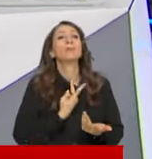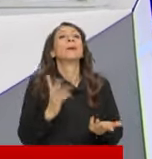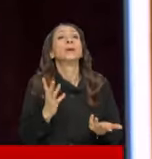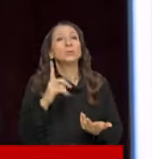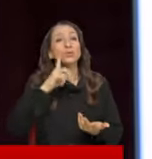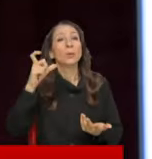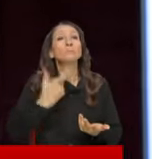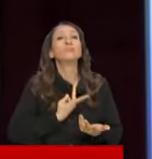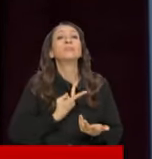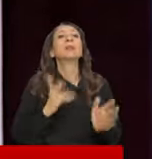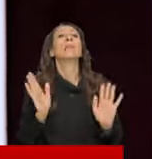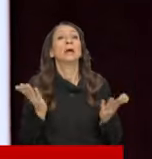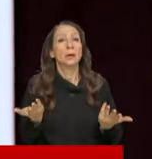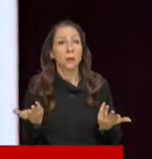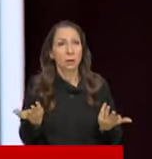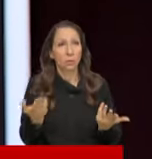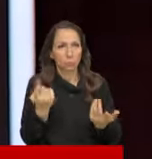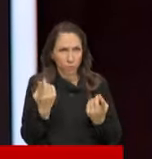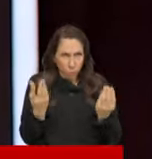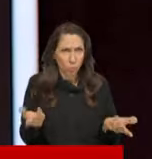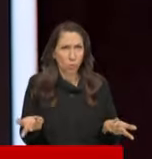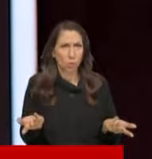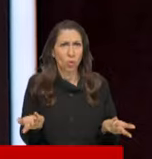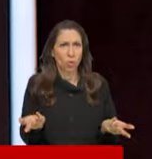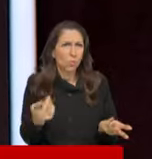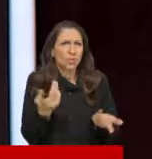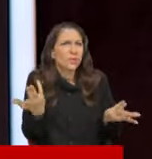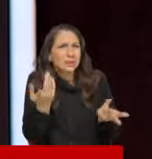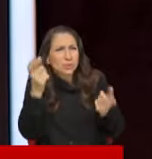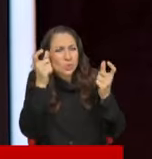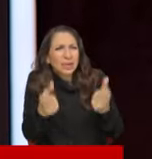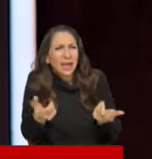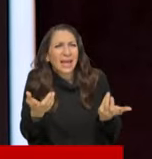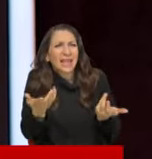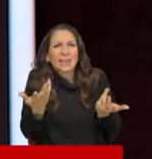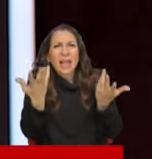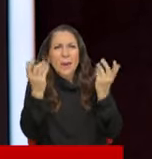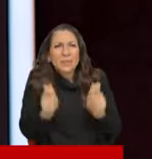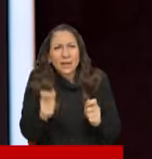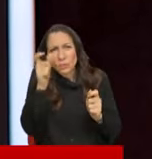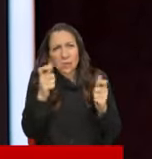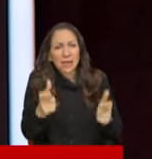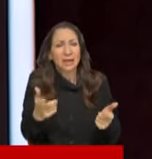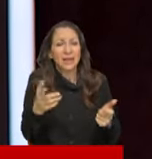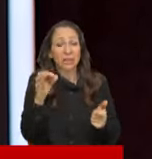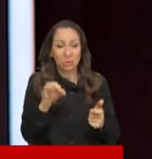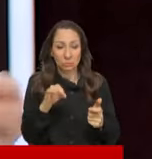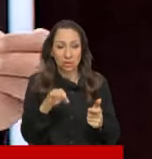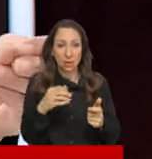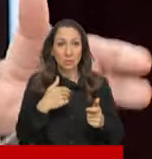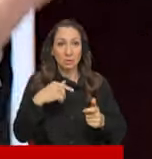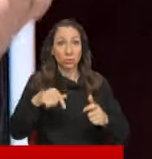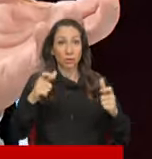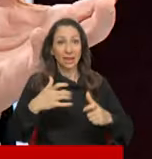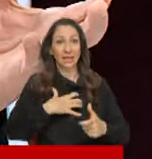Cumhurbaşkanı bizim Cumhurbaşkanımız değil mi böyle bir şey olabilir mi ya Yani bu nasıl bir Türkiye bu ne hale getirdiler bu Türkiye'yi Şimdi biz şimdi